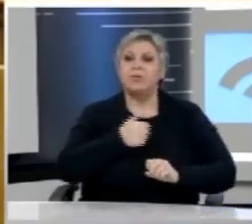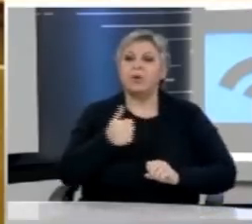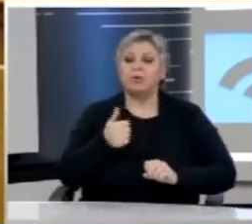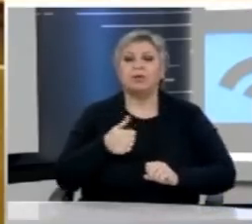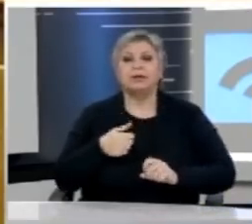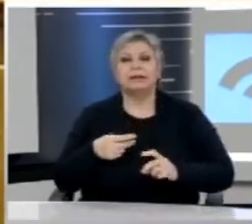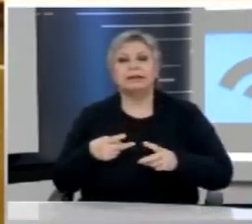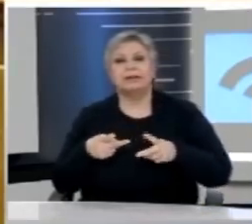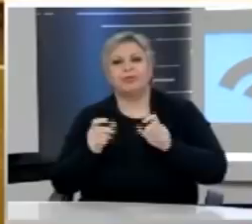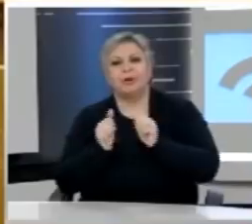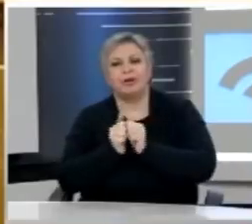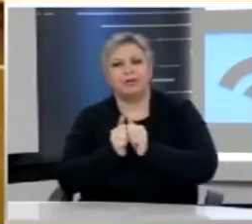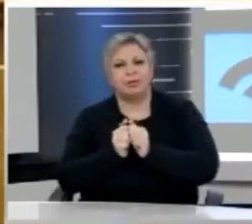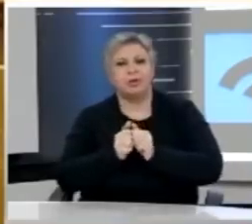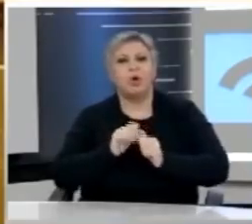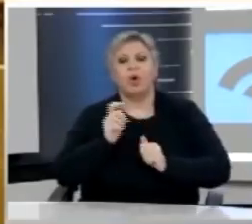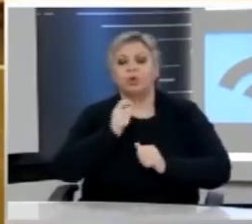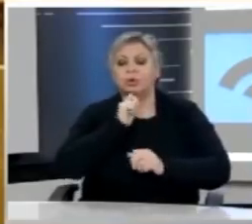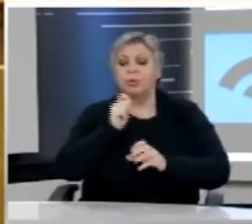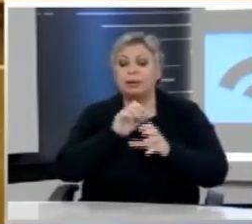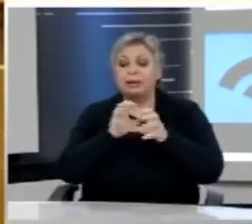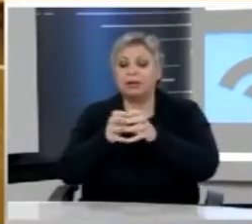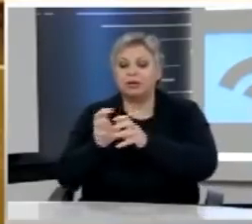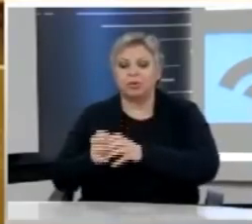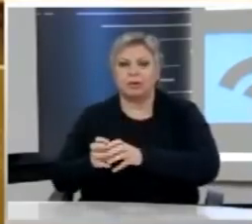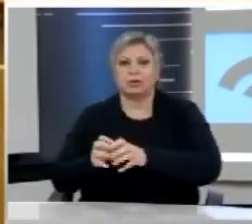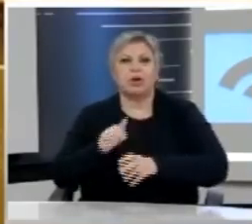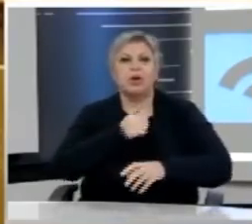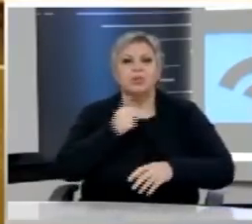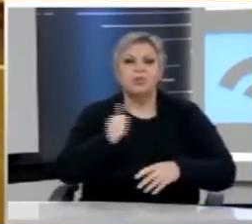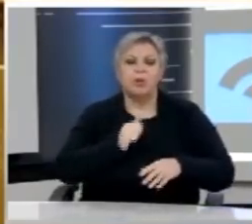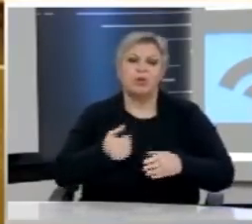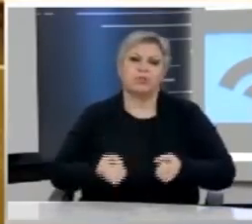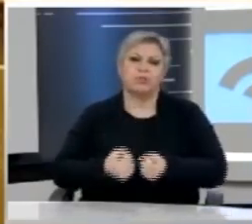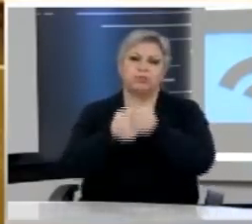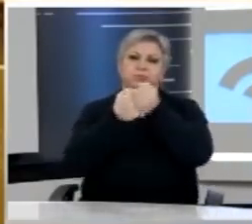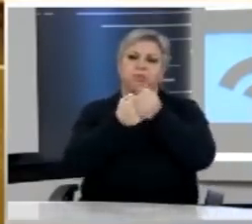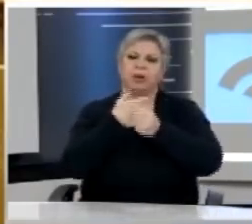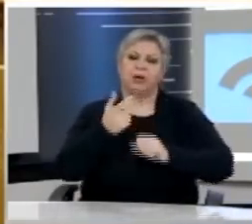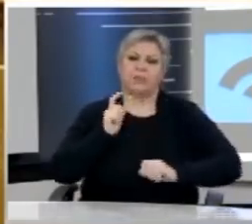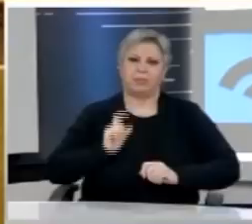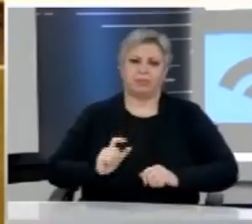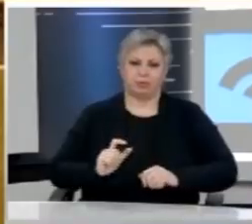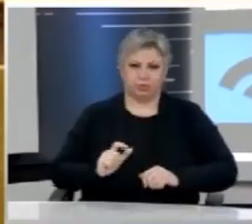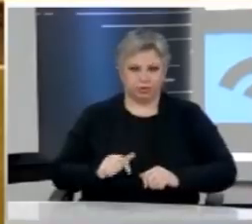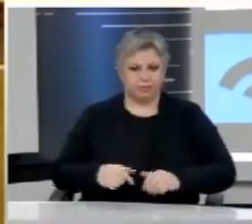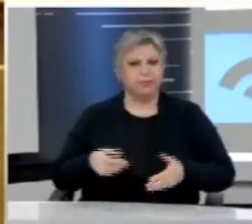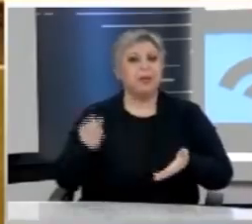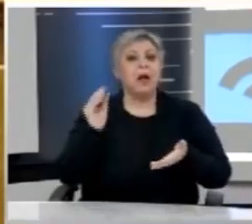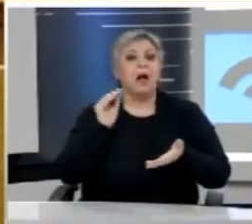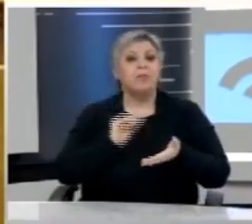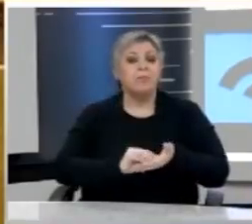νεοφιλελεύθερων κομμάτων και ξεχωριστών παραγόντων. Καταψηφίζουμε την κυβερνητική πολιτική